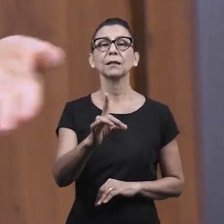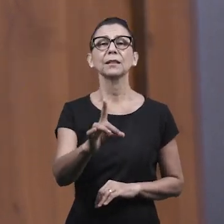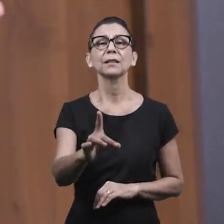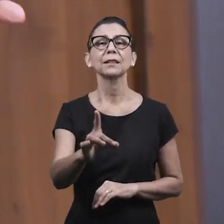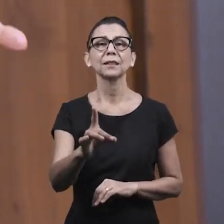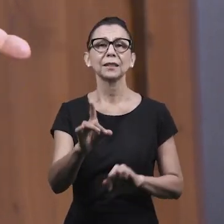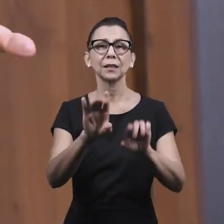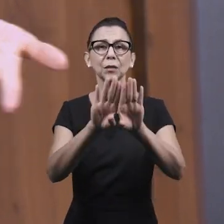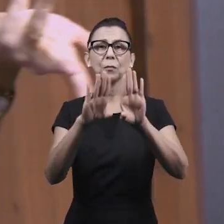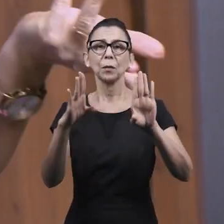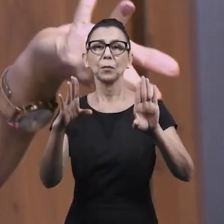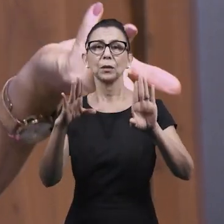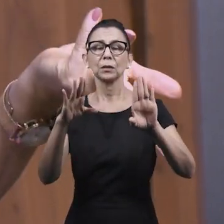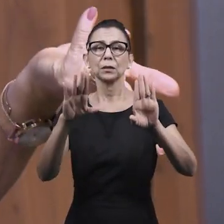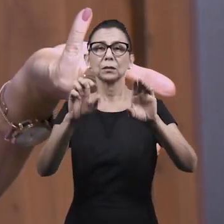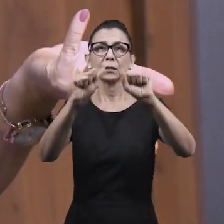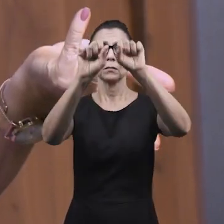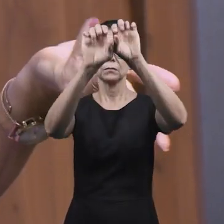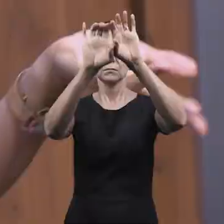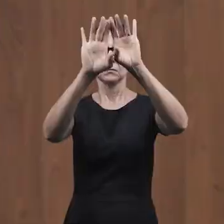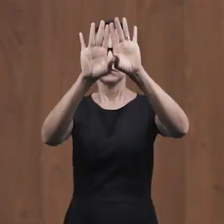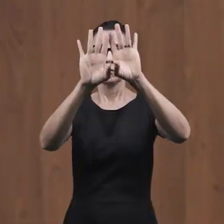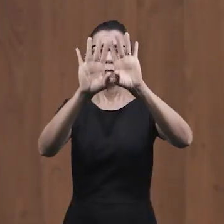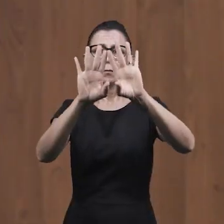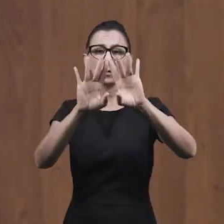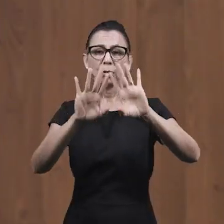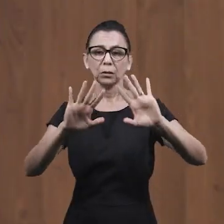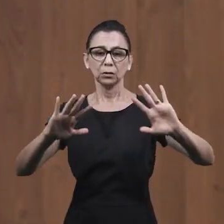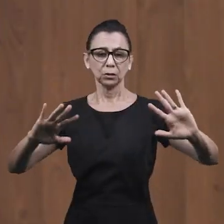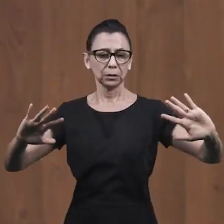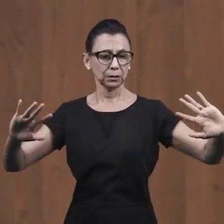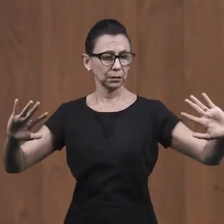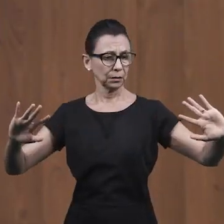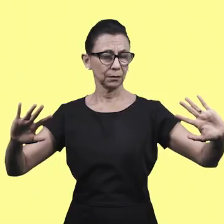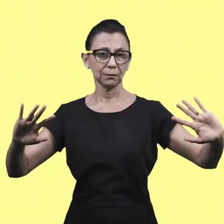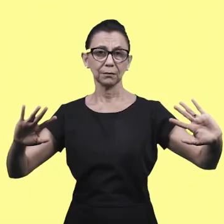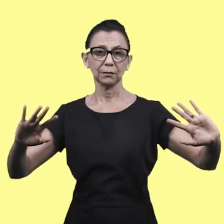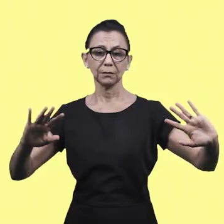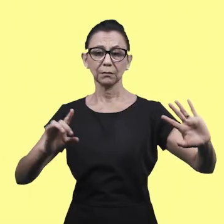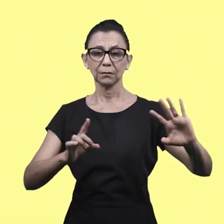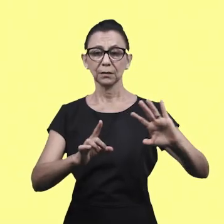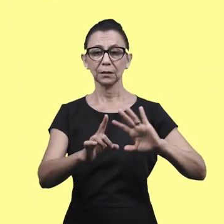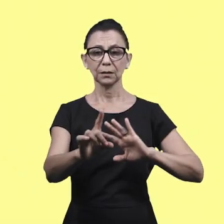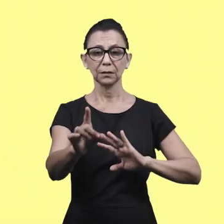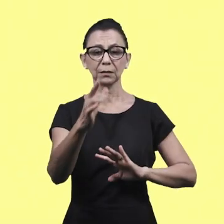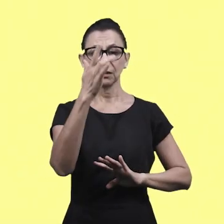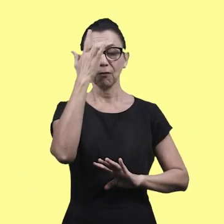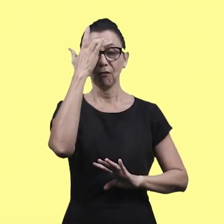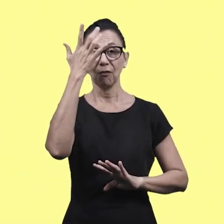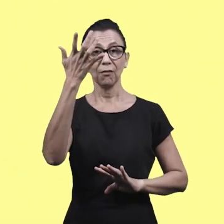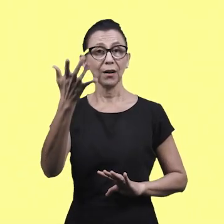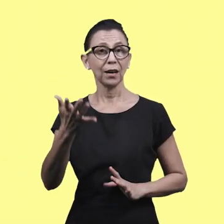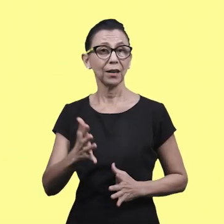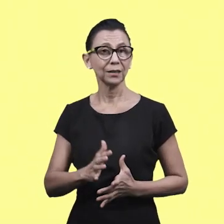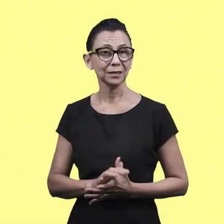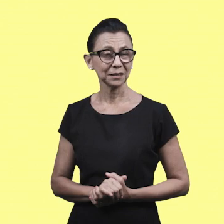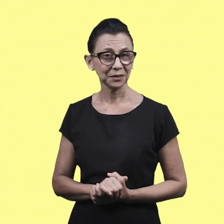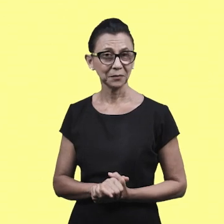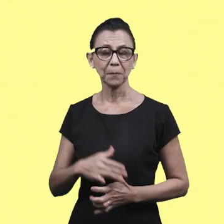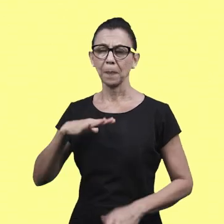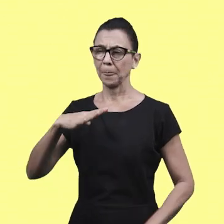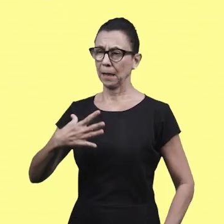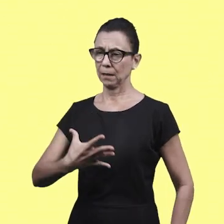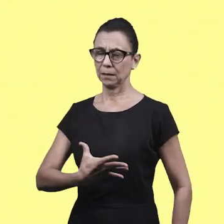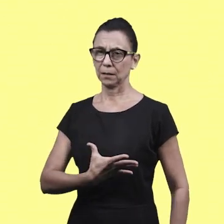a un rideau, n'est-ce pas? Le salut de Jésus, c'est comme ça. Elle est pour tous et elle